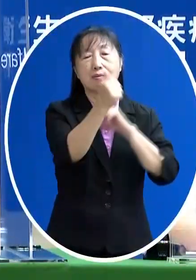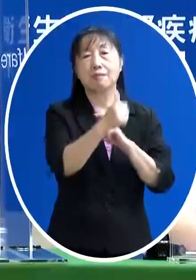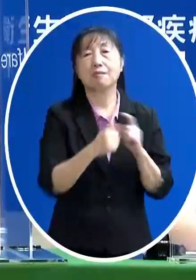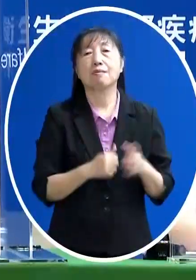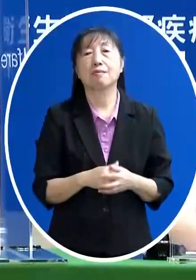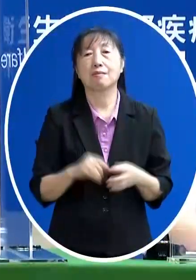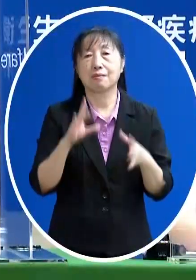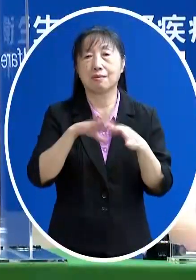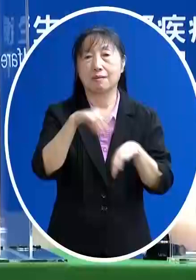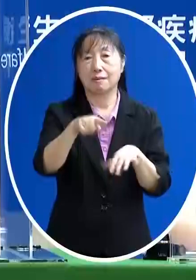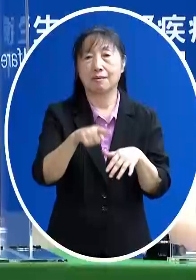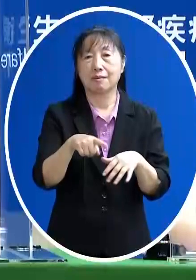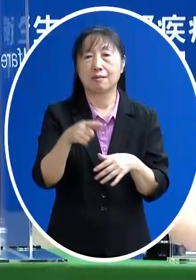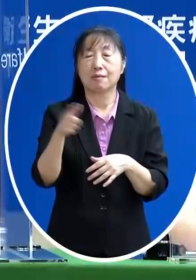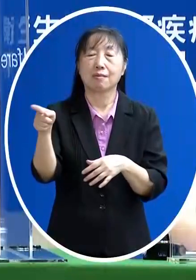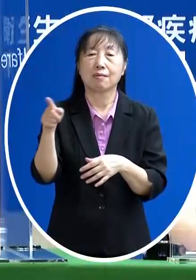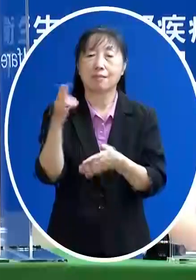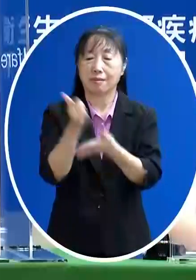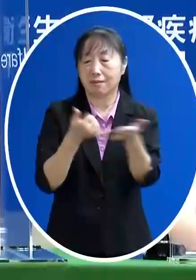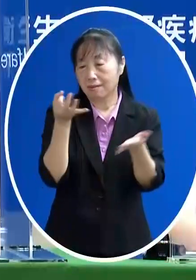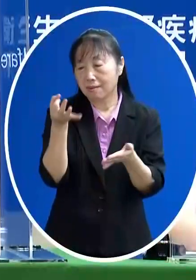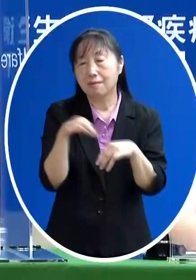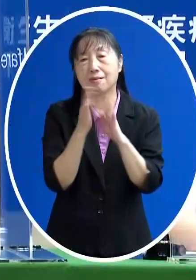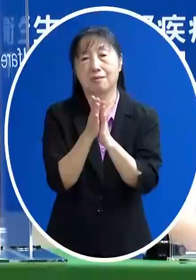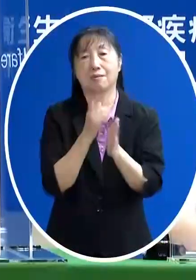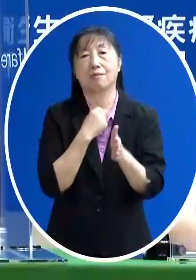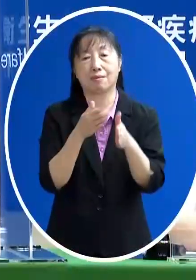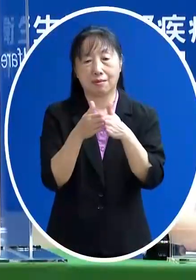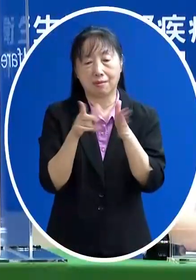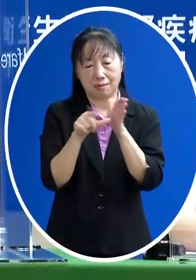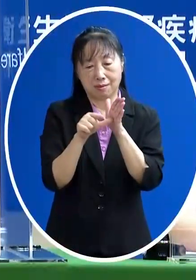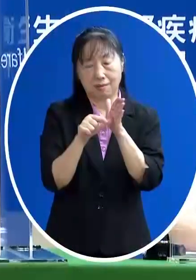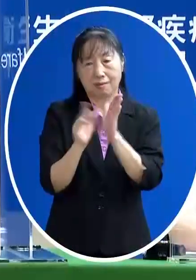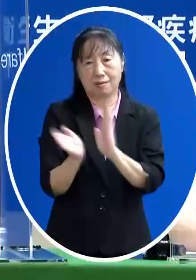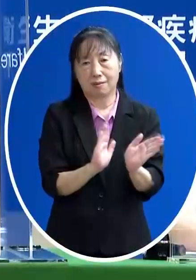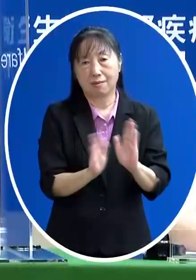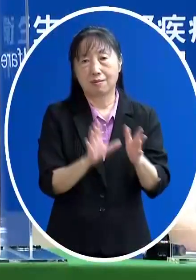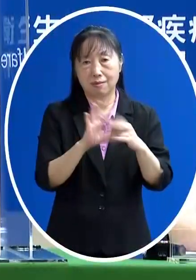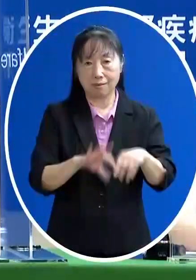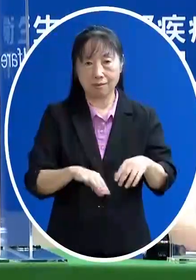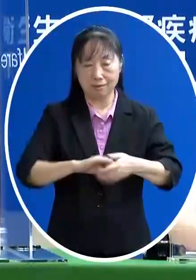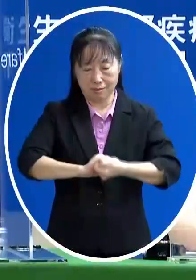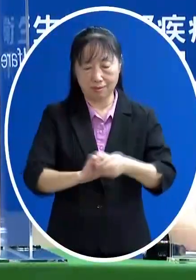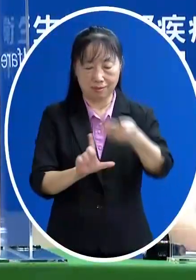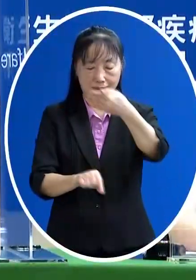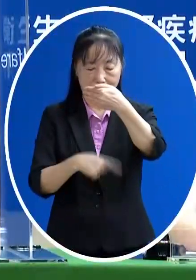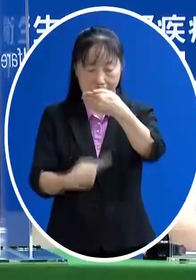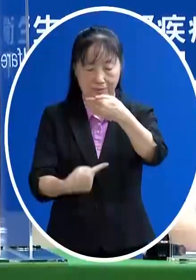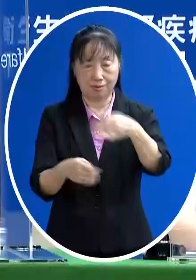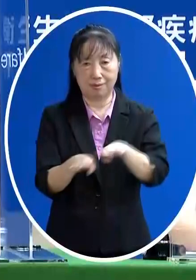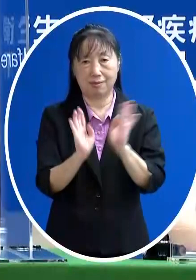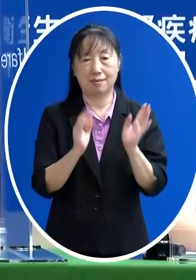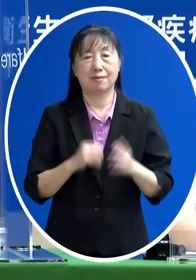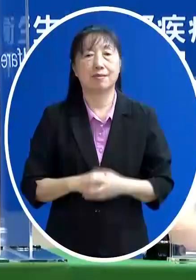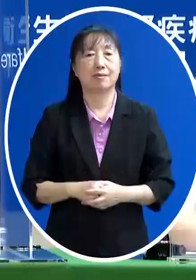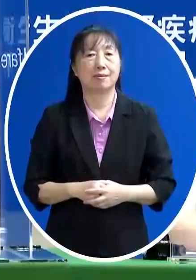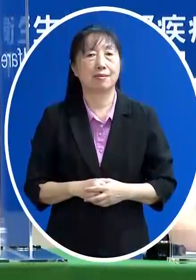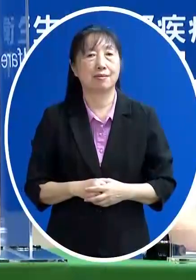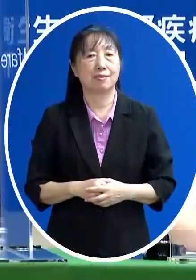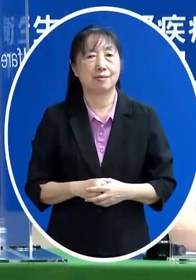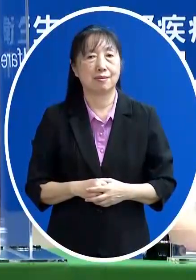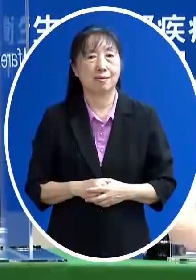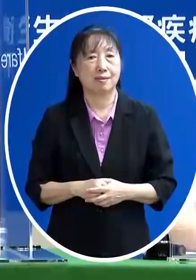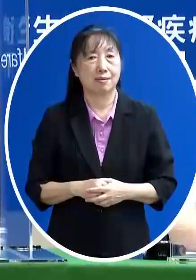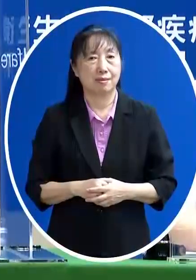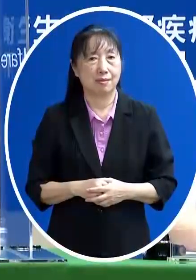所以这个相关的退费，哦，这个都需要一些时间处理，所以我们定在9月1号，哦，开始实施。好，那